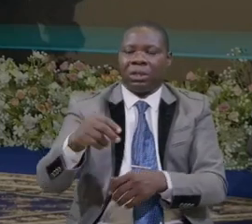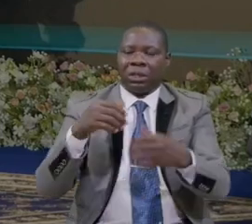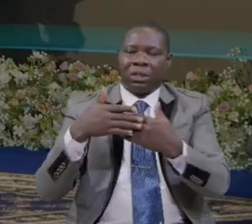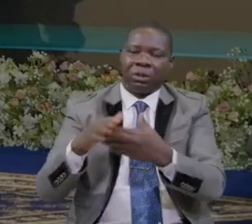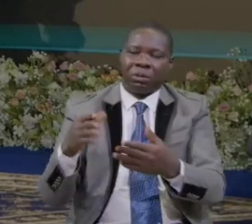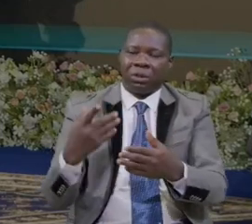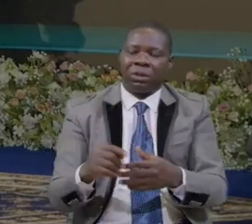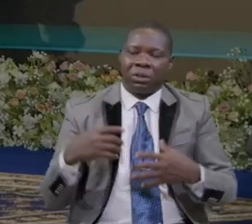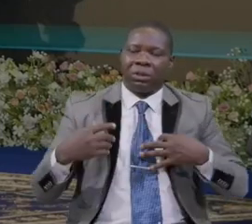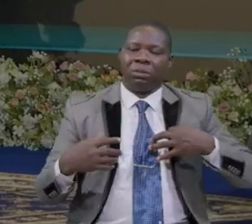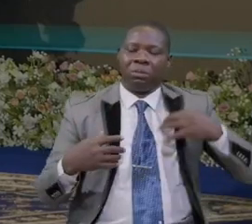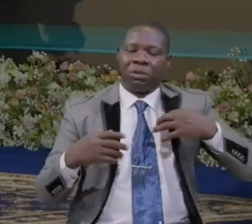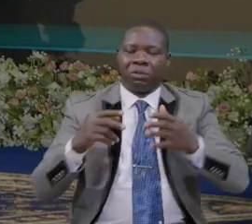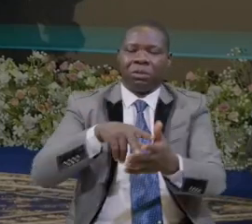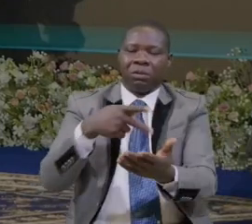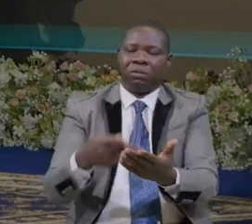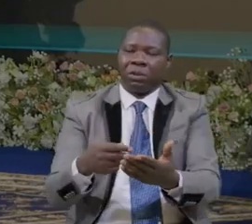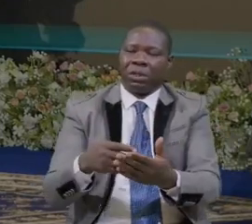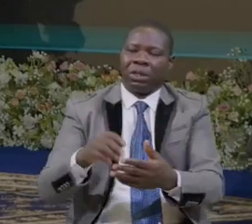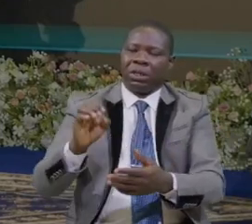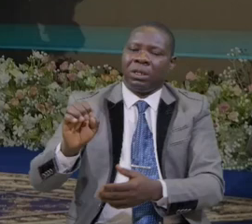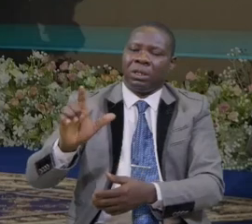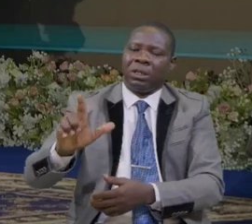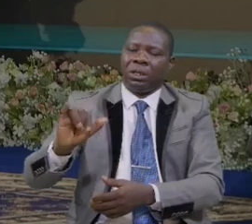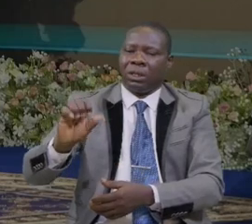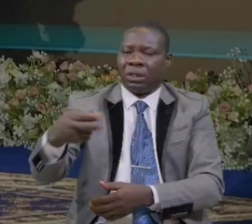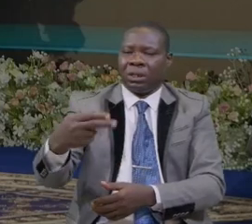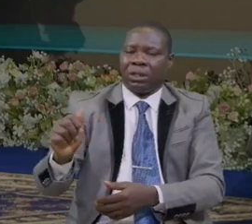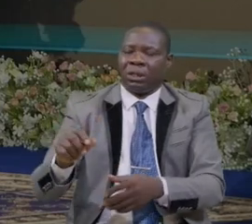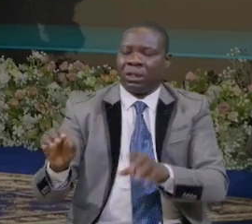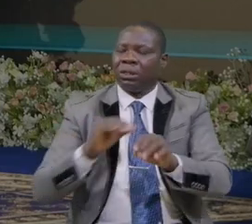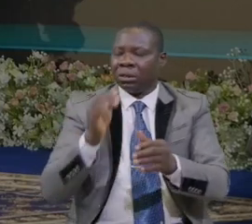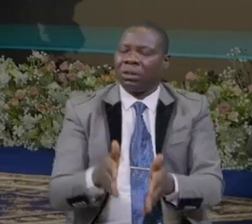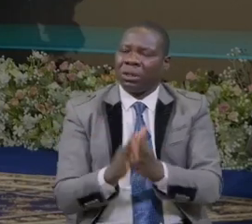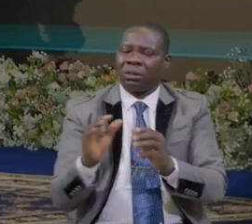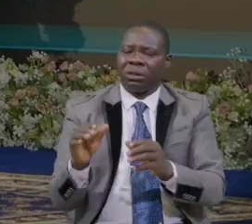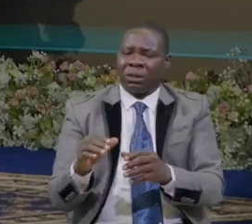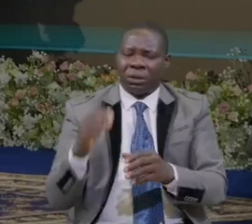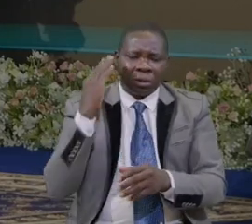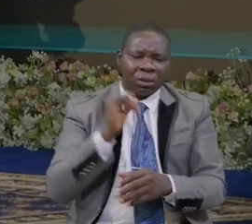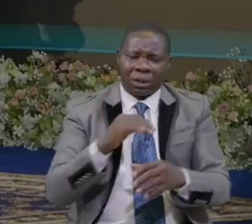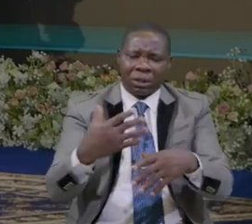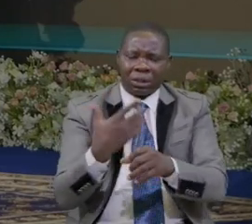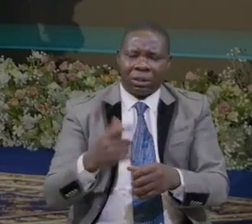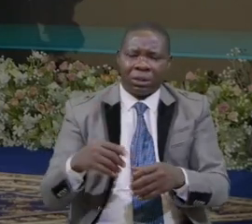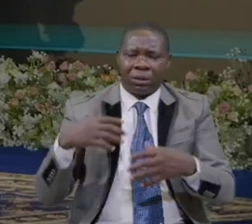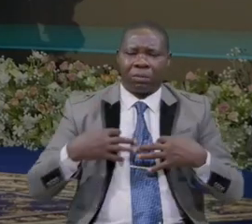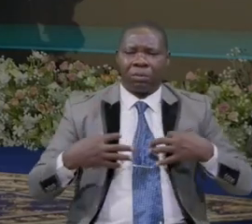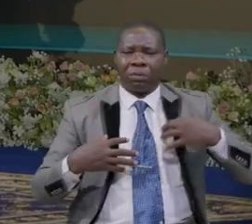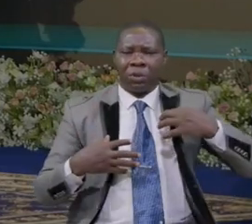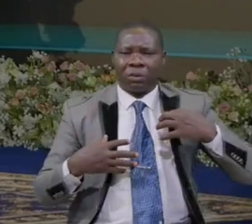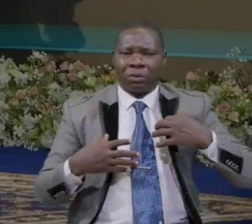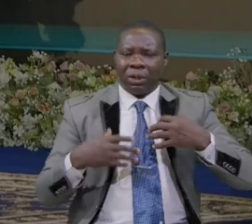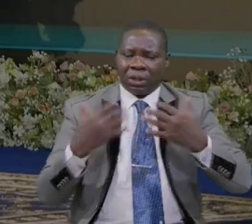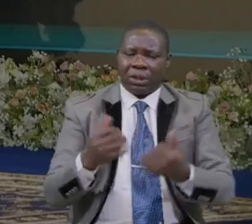de demander, est-ce que je dois prendre le manteau? Élie est parti, le manteau est là. Tu demandes la double portion,